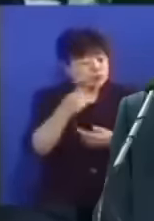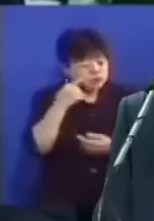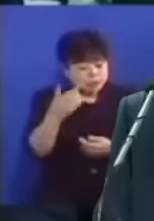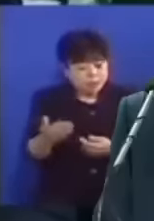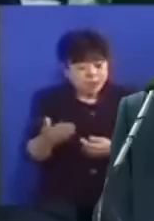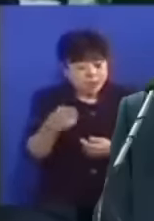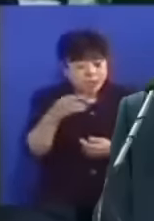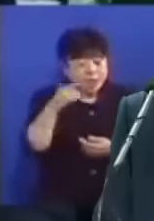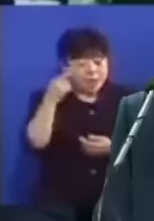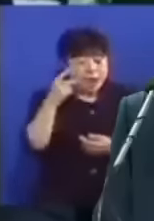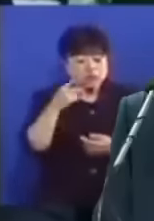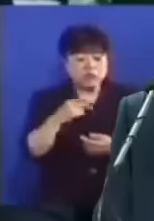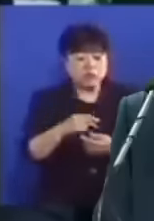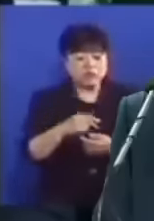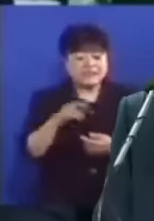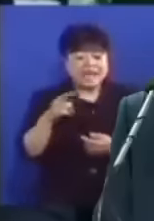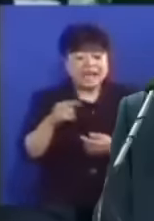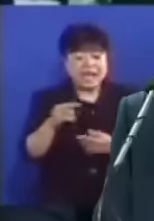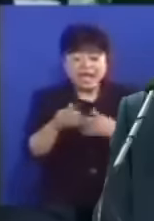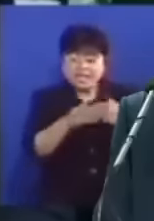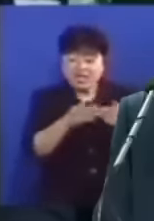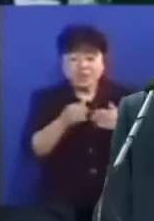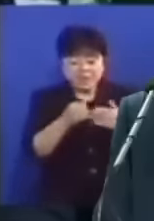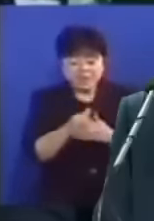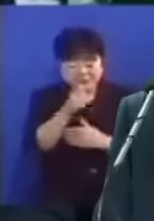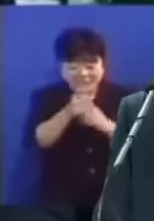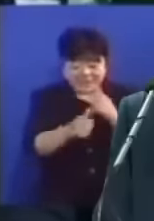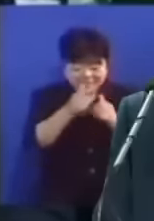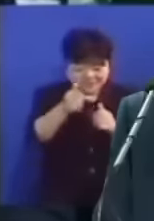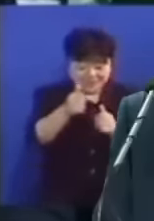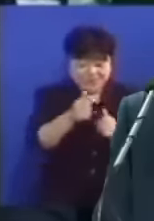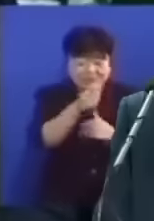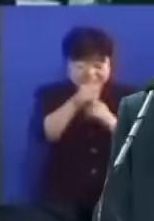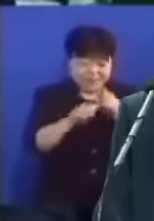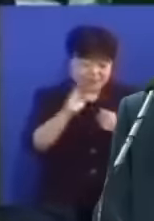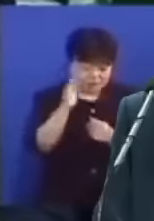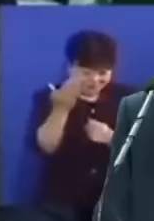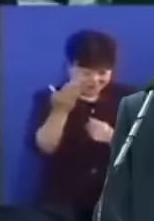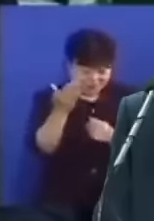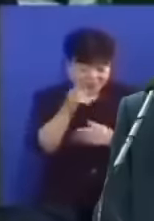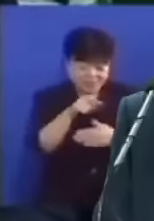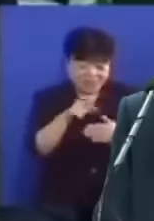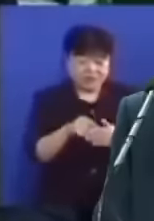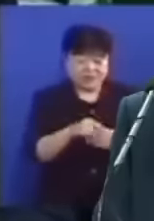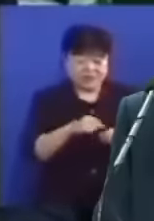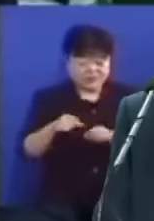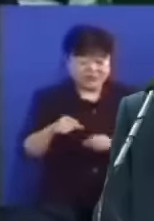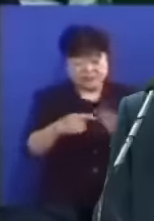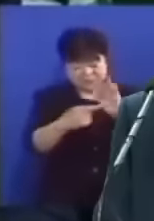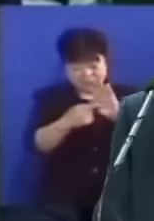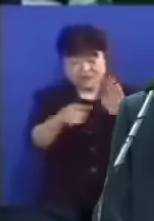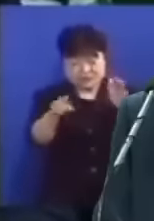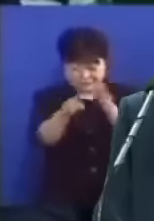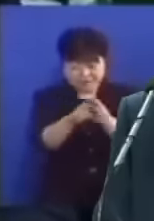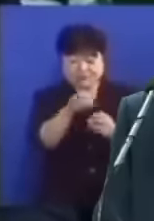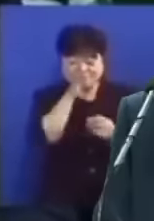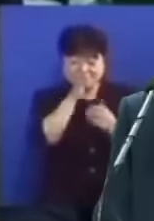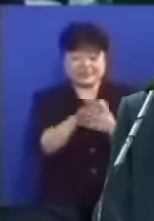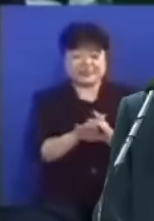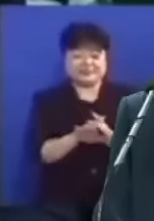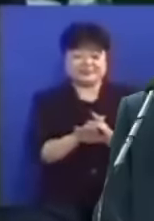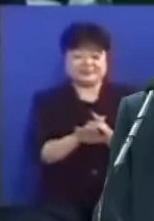바울과 실라가 체험했기 때문에 우리는 그 하나님이 우리의 하나님으로 우리 가운데도 그런 역사를 할 것을 믿을 수가 있는